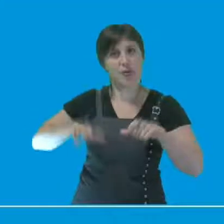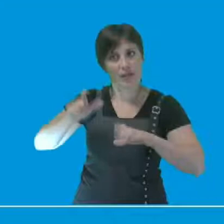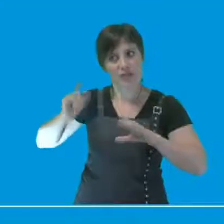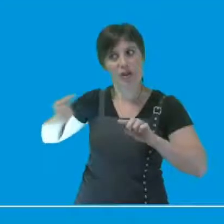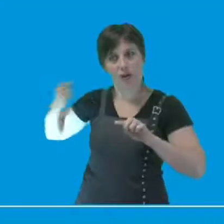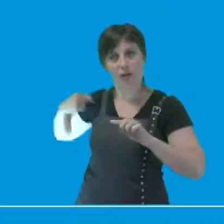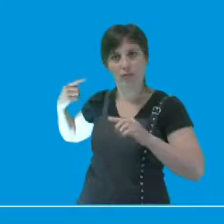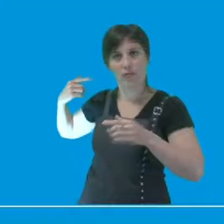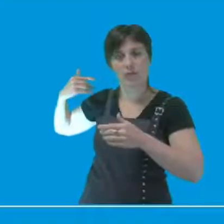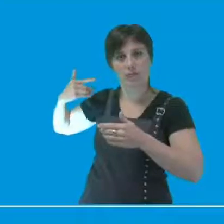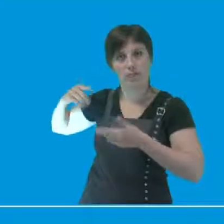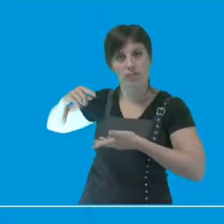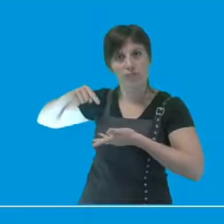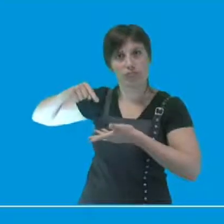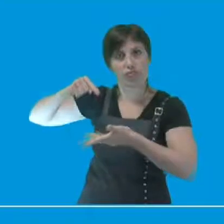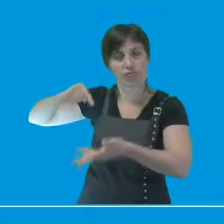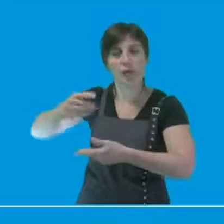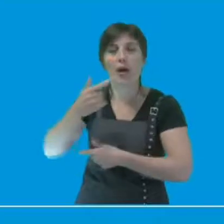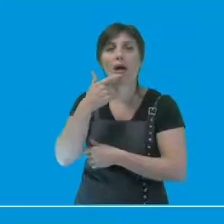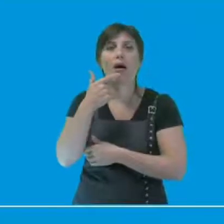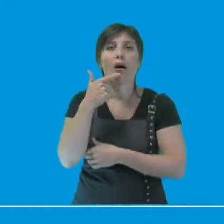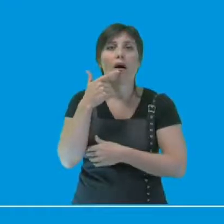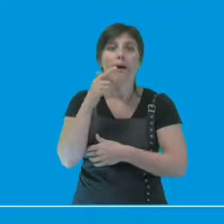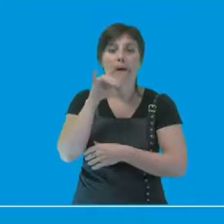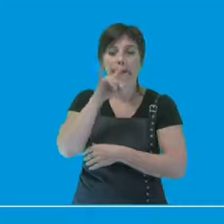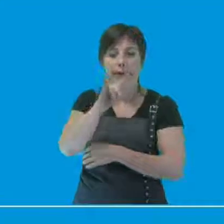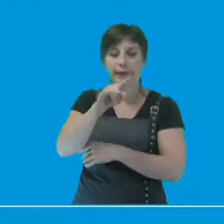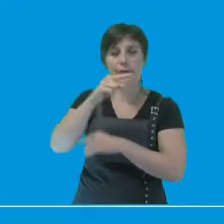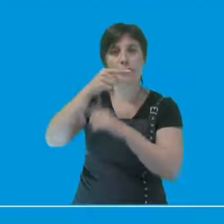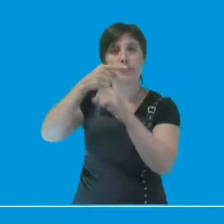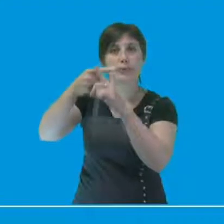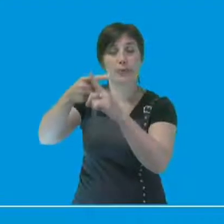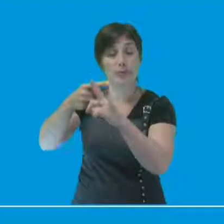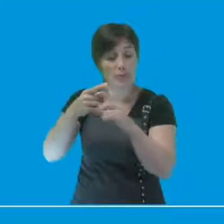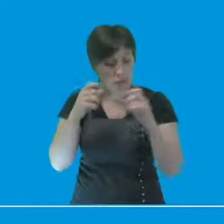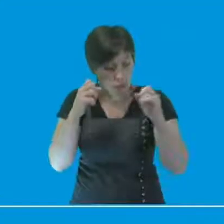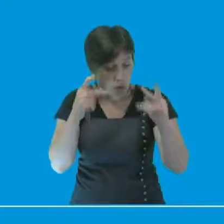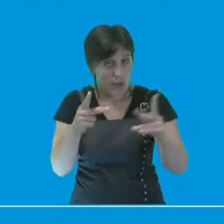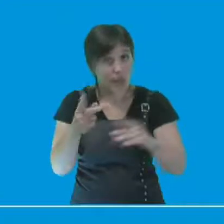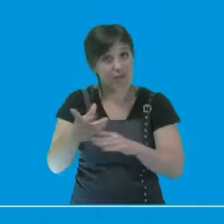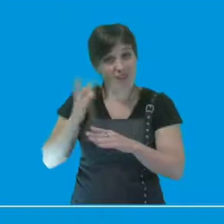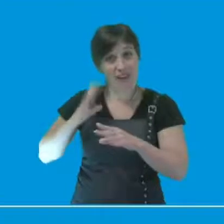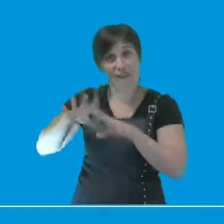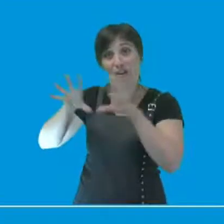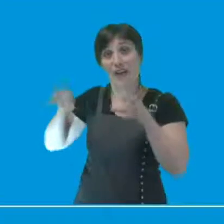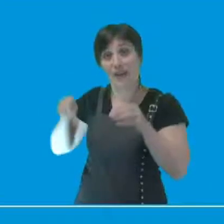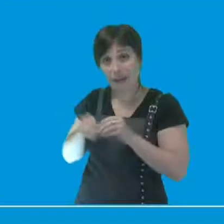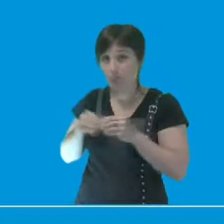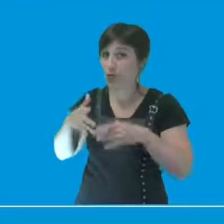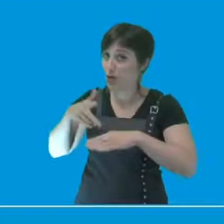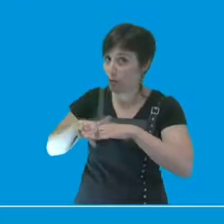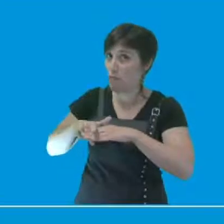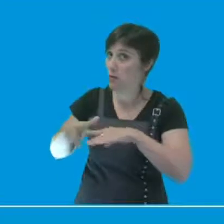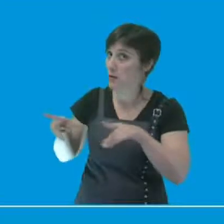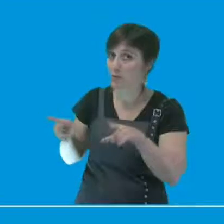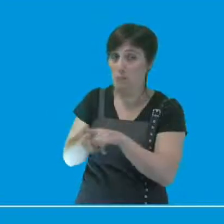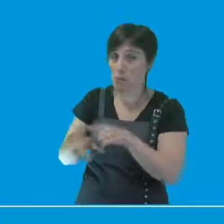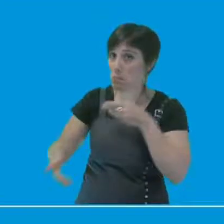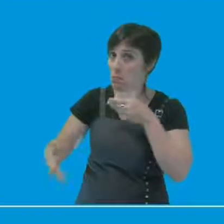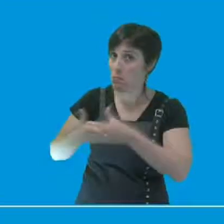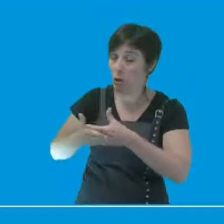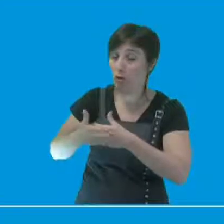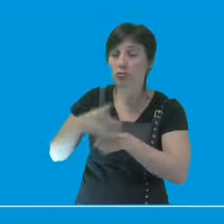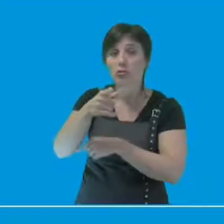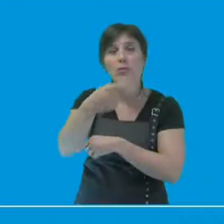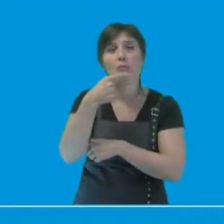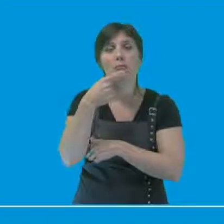nous parlez notamment de la démarche H+, qui s'inscrit dans la droite ligne de ce que la précédente équipe avait déjà initié. Vous visez 10%